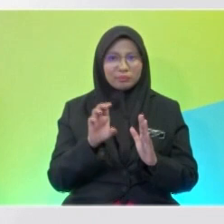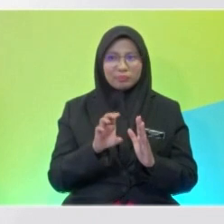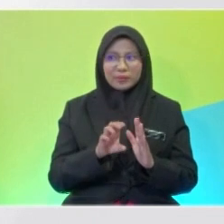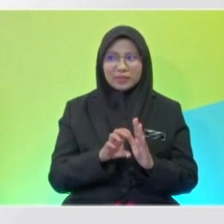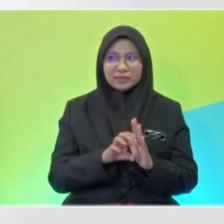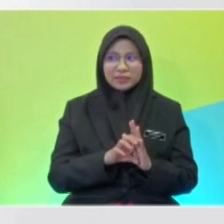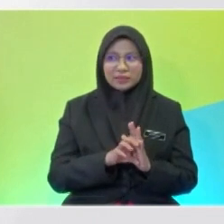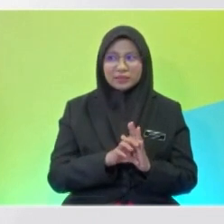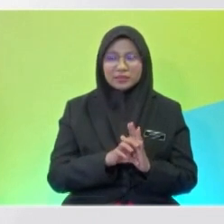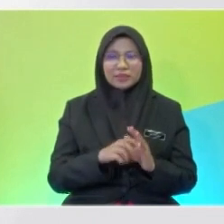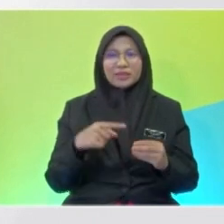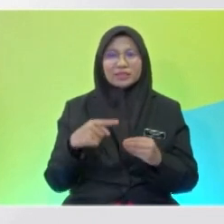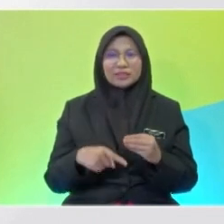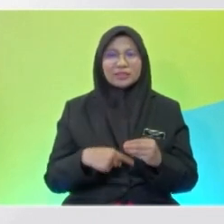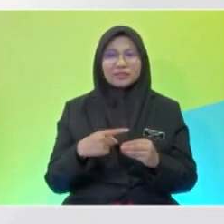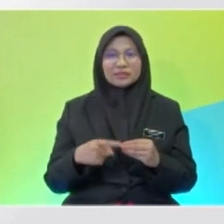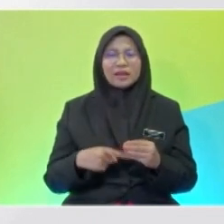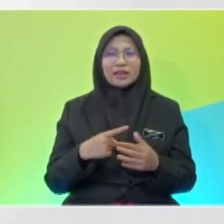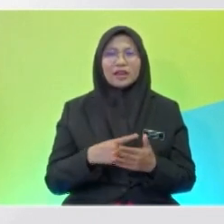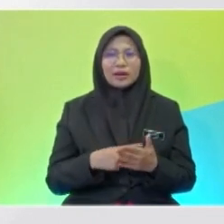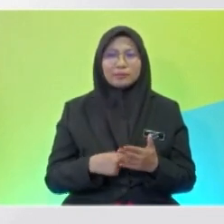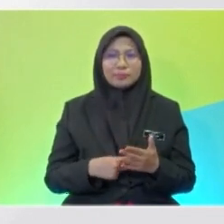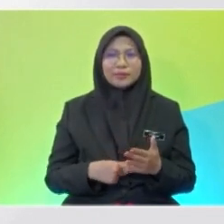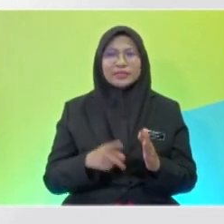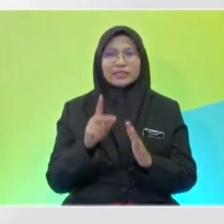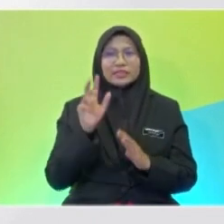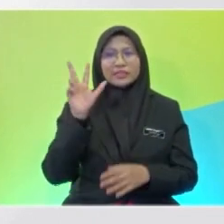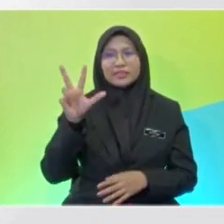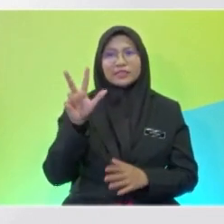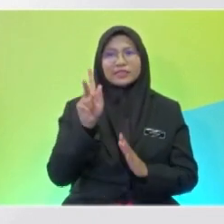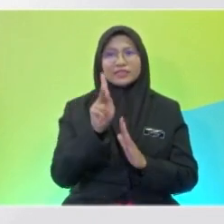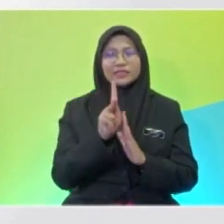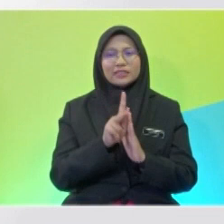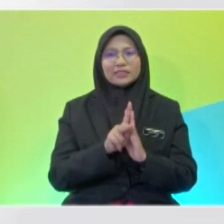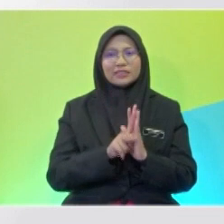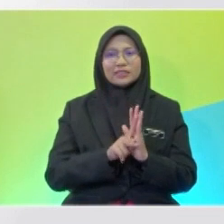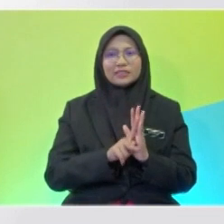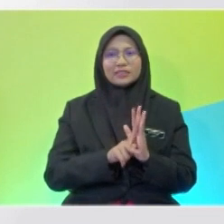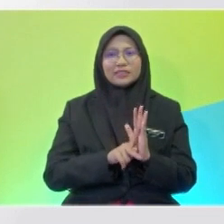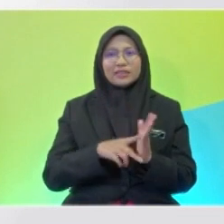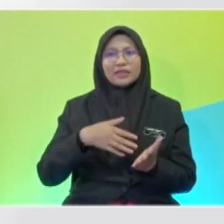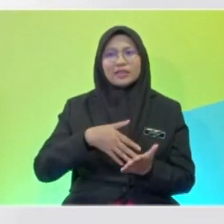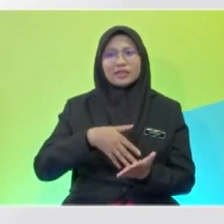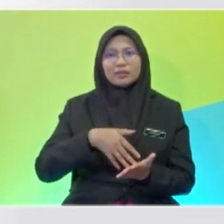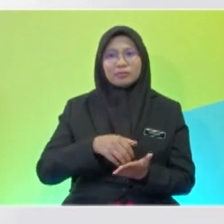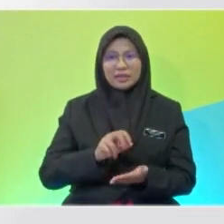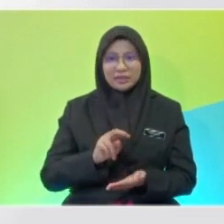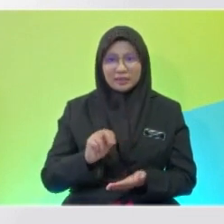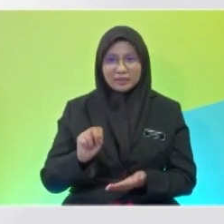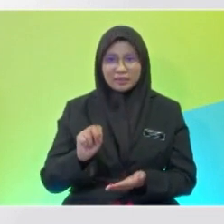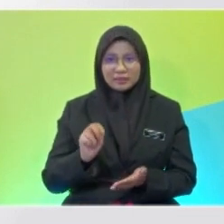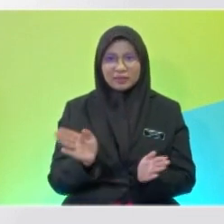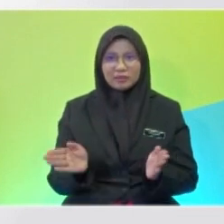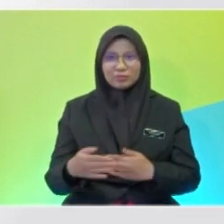membaca soal dan dari Raja anime tadi itu yaitu senaraikan tiga kelemahan bilik Tidur ya yang terdapat